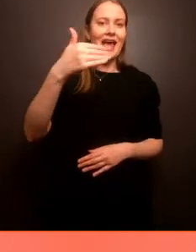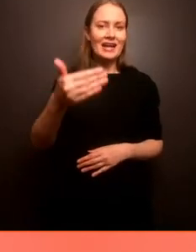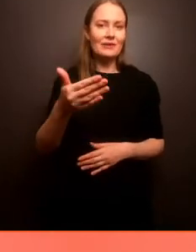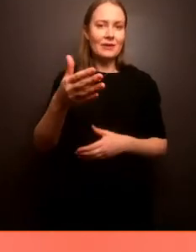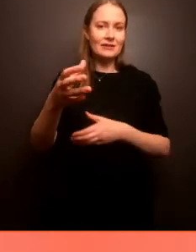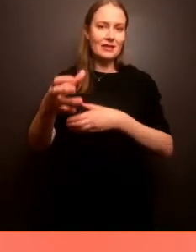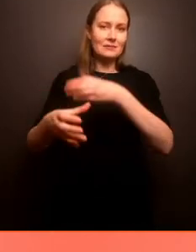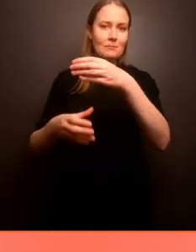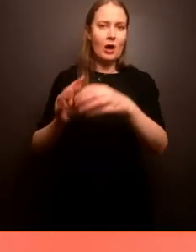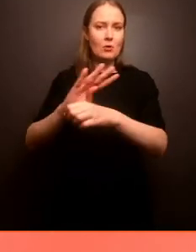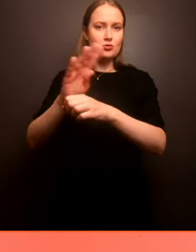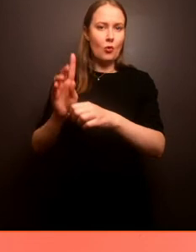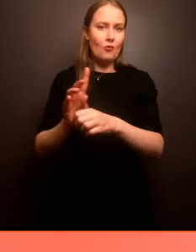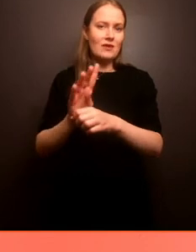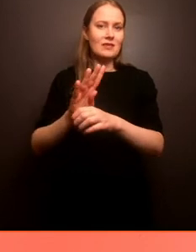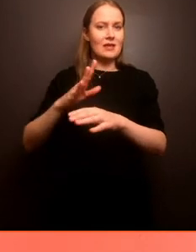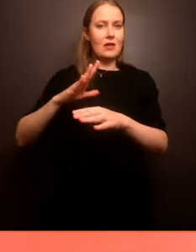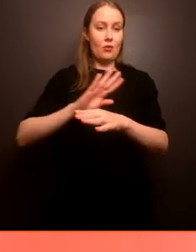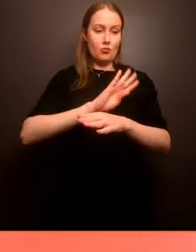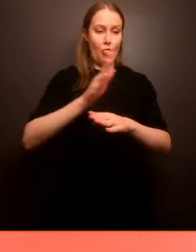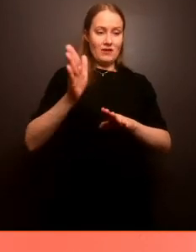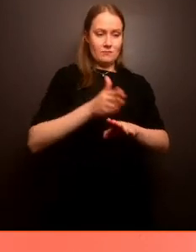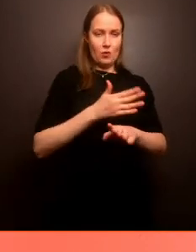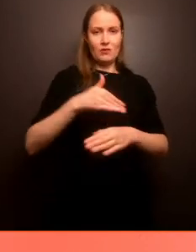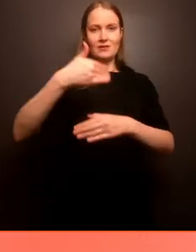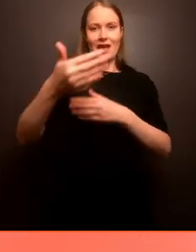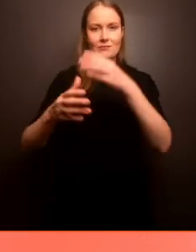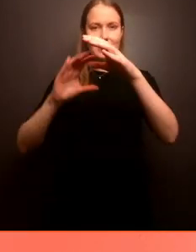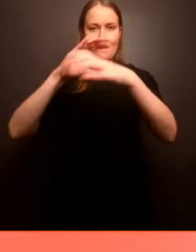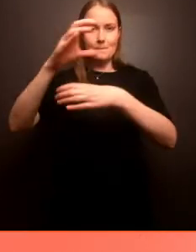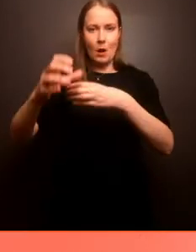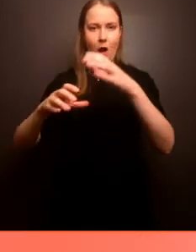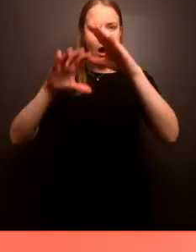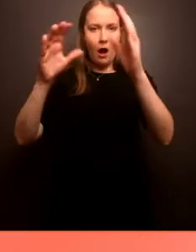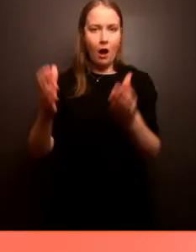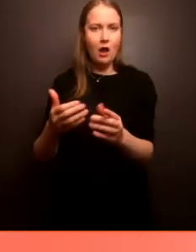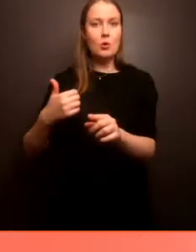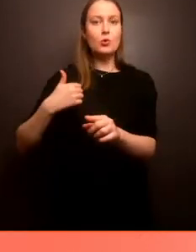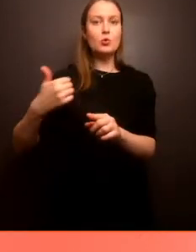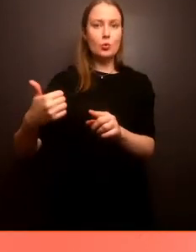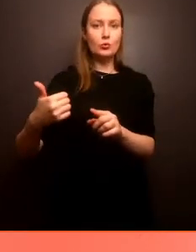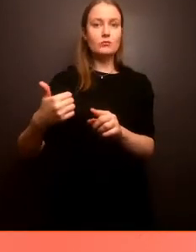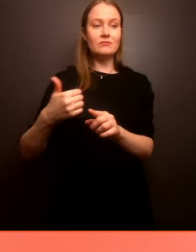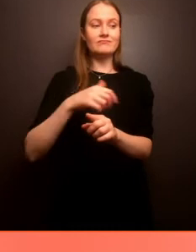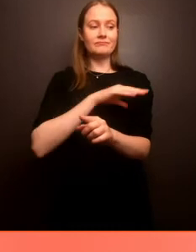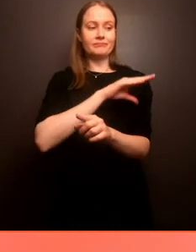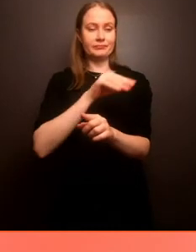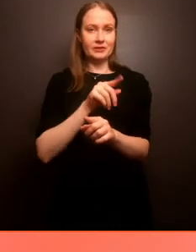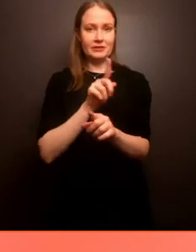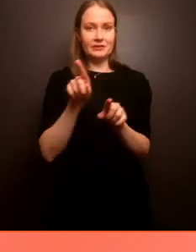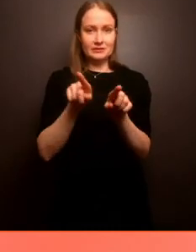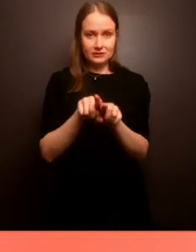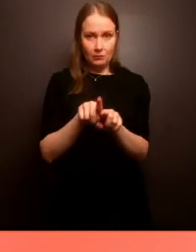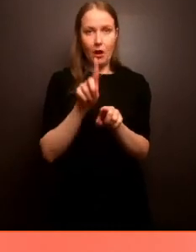saavutavad edu need juhid, kellel on lisaks kõigele eelnimetatule absoluutselt suurepärane empaatiavõime,